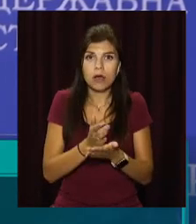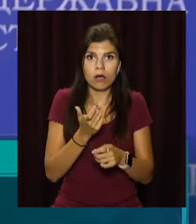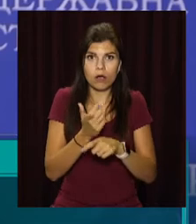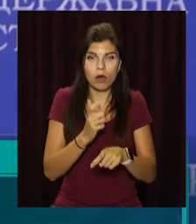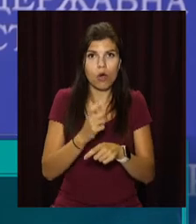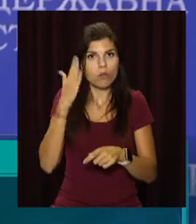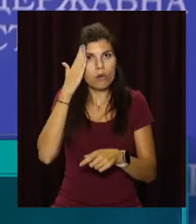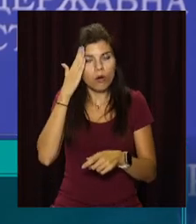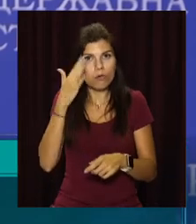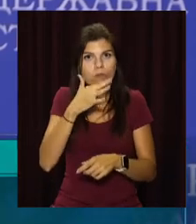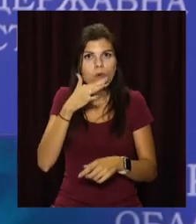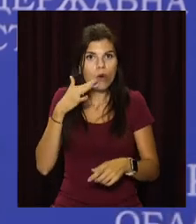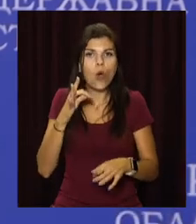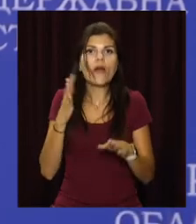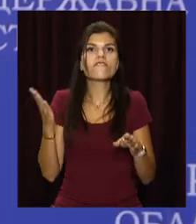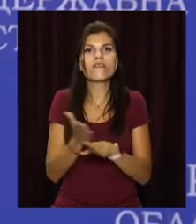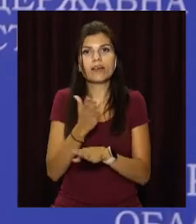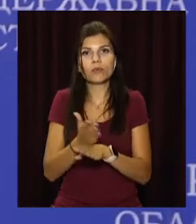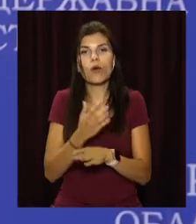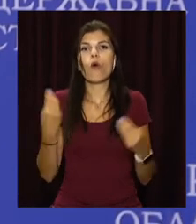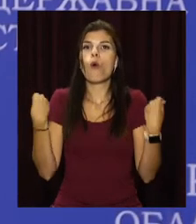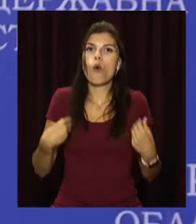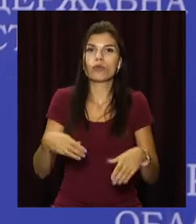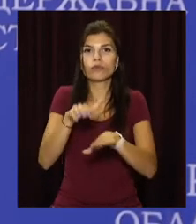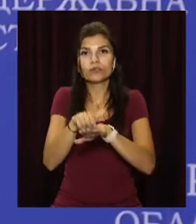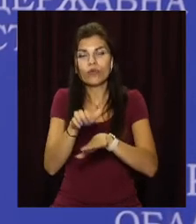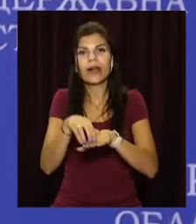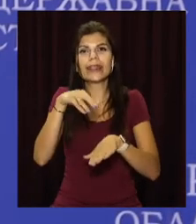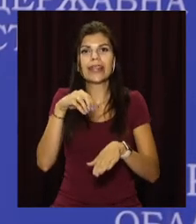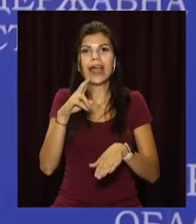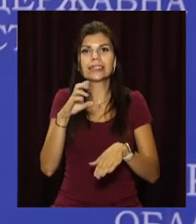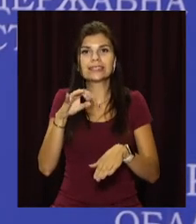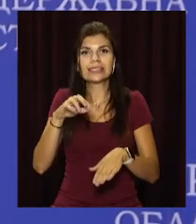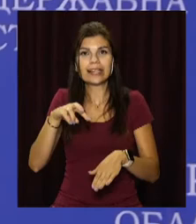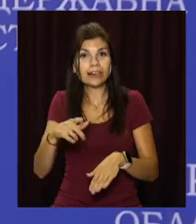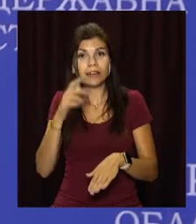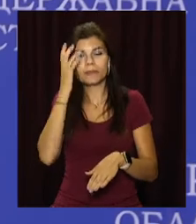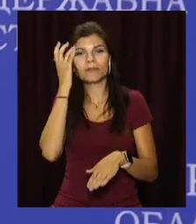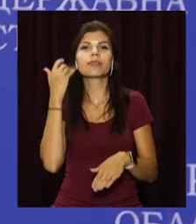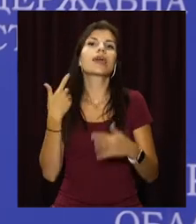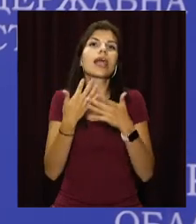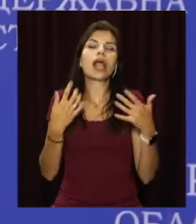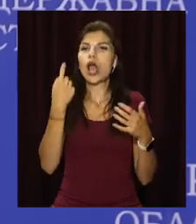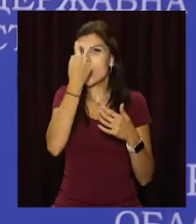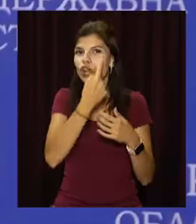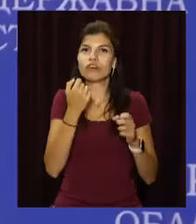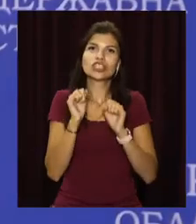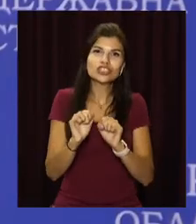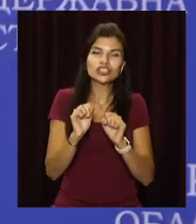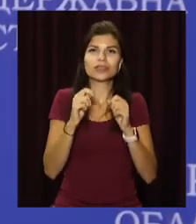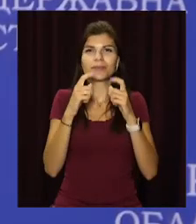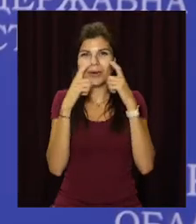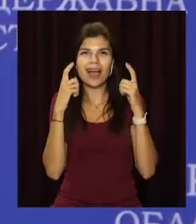неабиякий потенціал саме в виробництві одягу, взуття, текстилю, засобів індивідуального захисту,